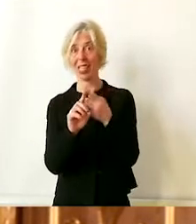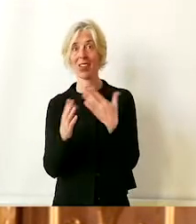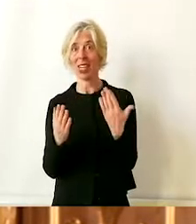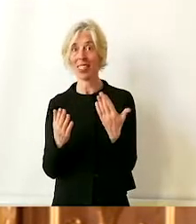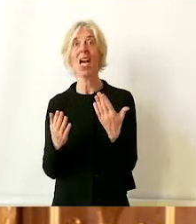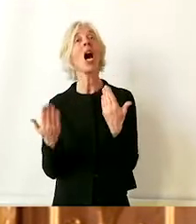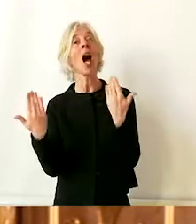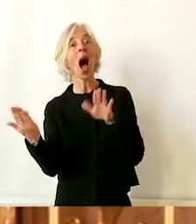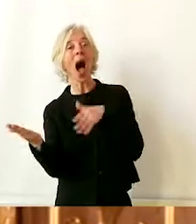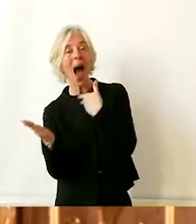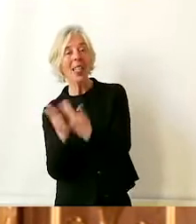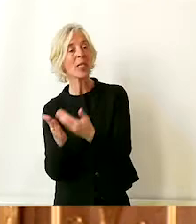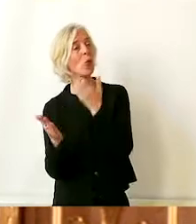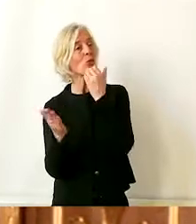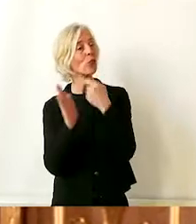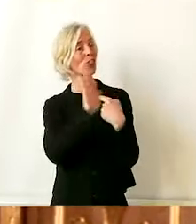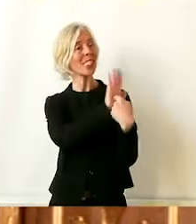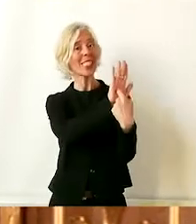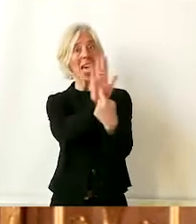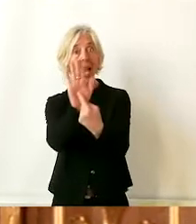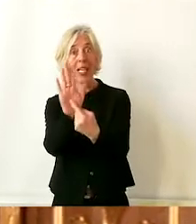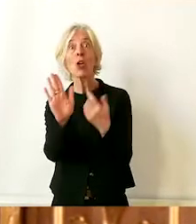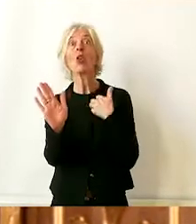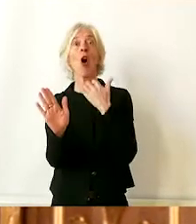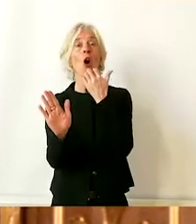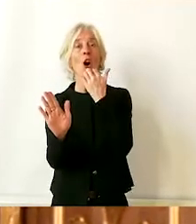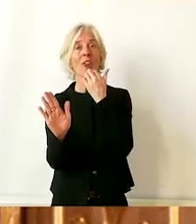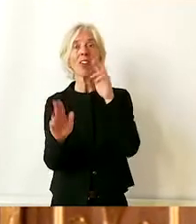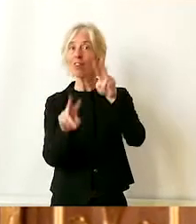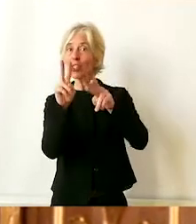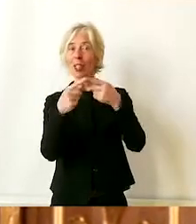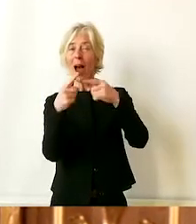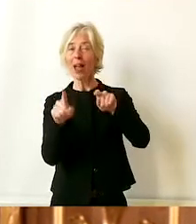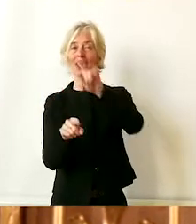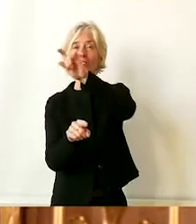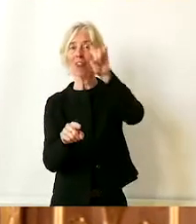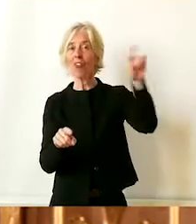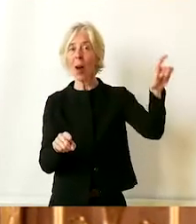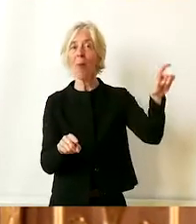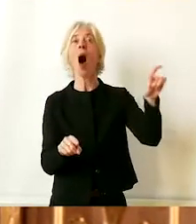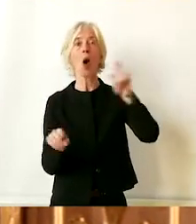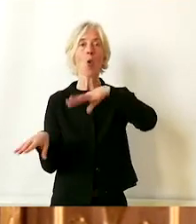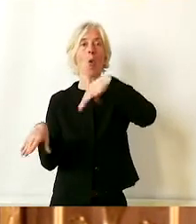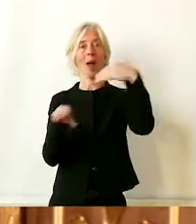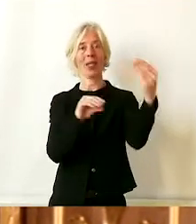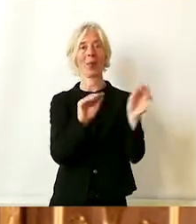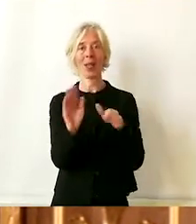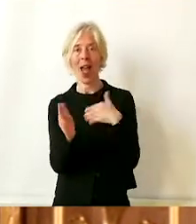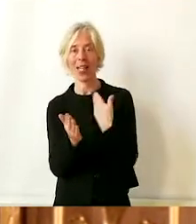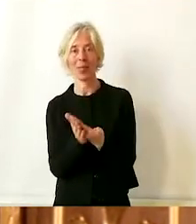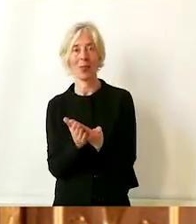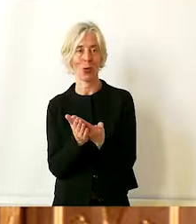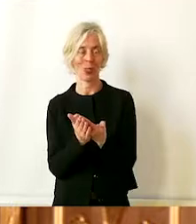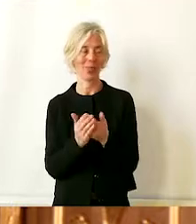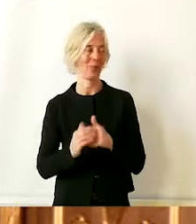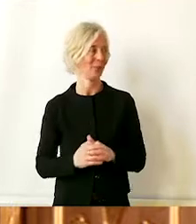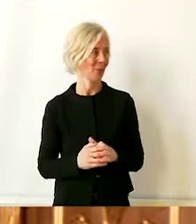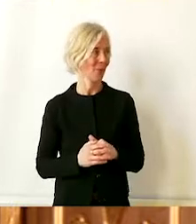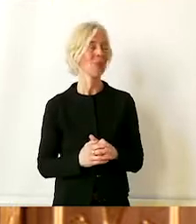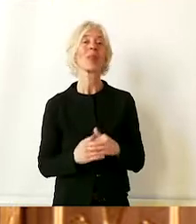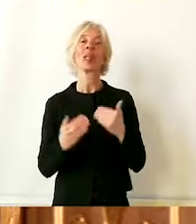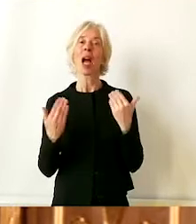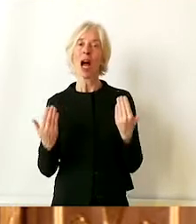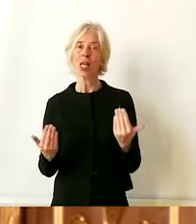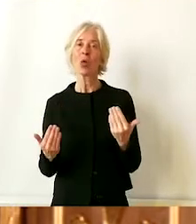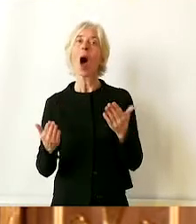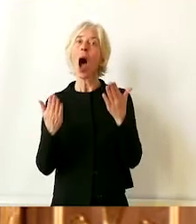mehr Unternehmen diese Angebote der ganzen Partnerorganisationen wahrnehmen. Und da sind nicht nur Angebote für Unternehmen dabei, sondern natürlich